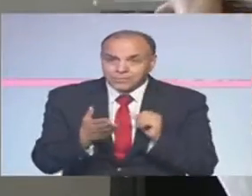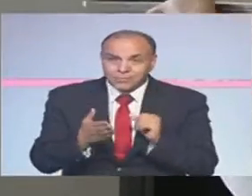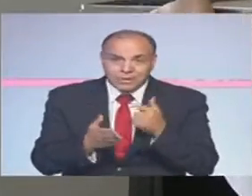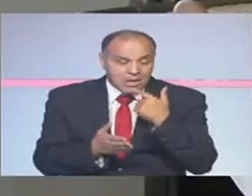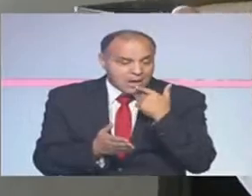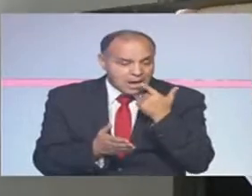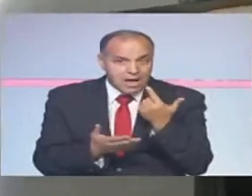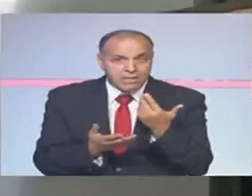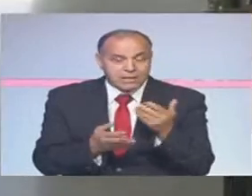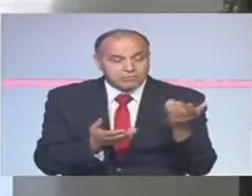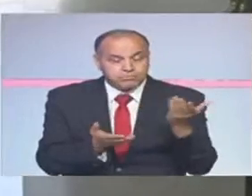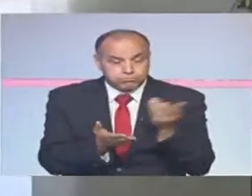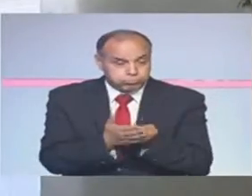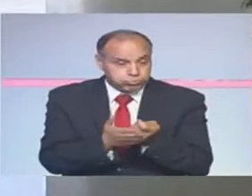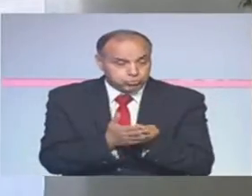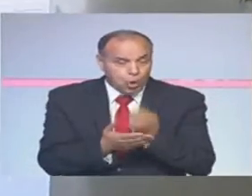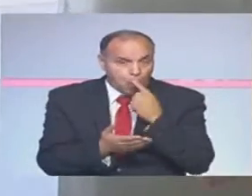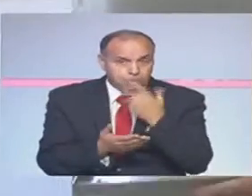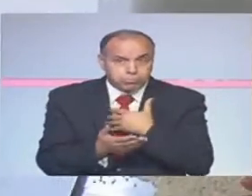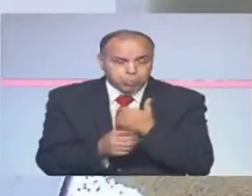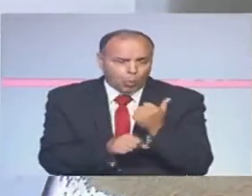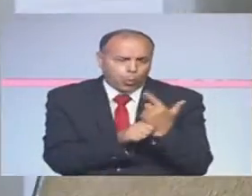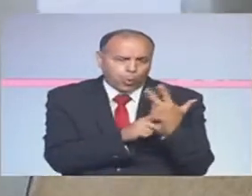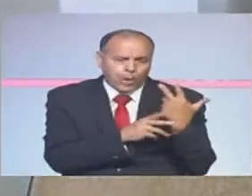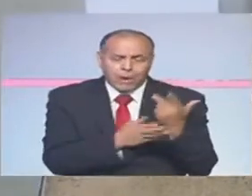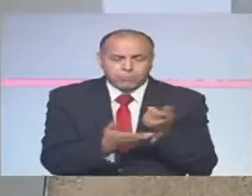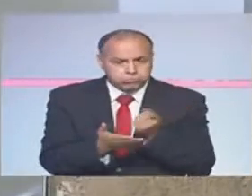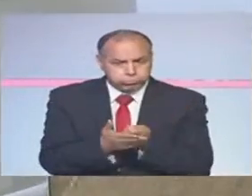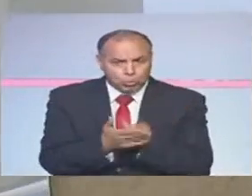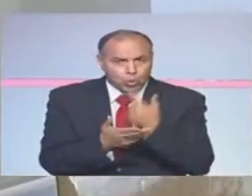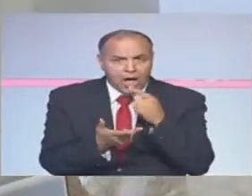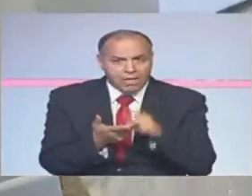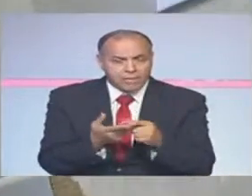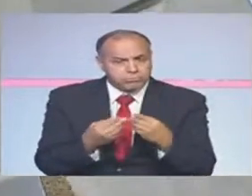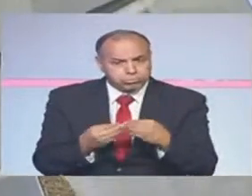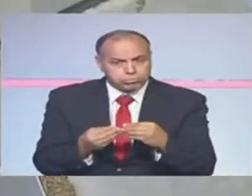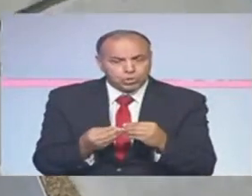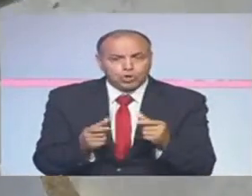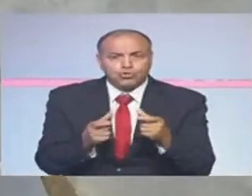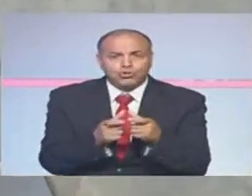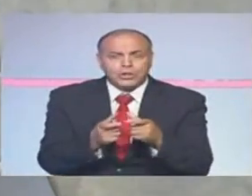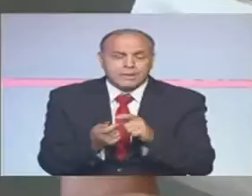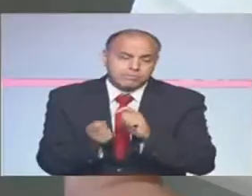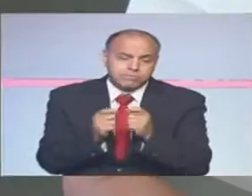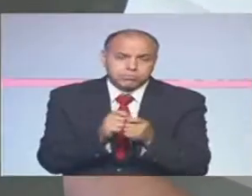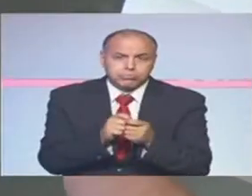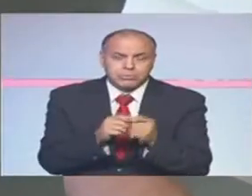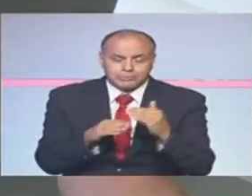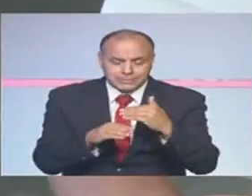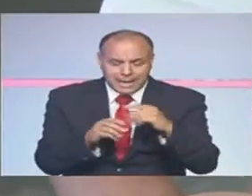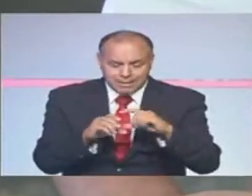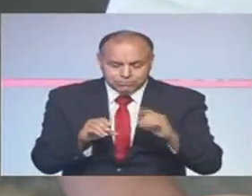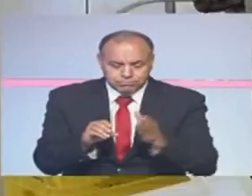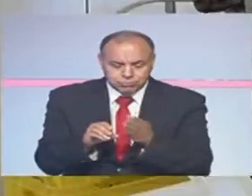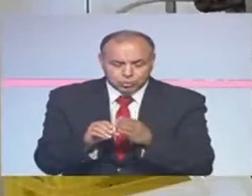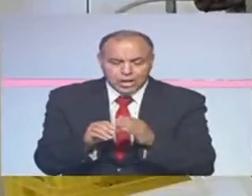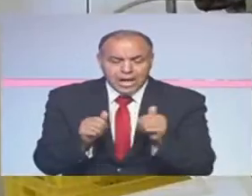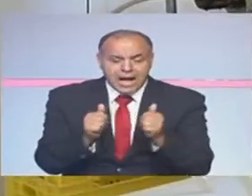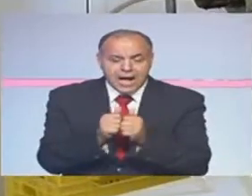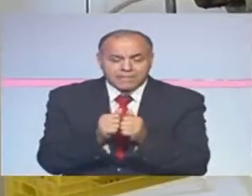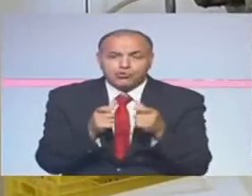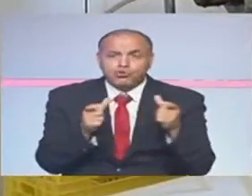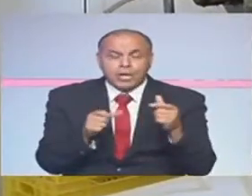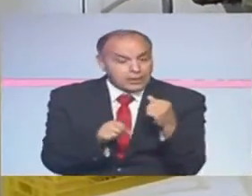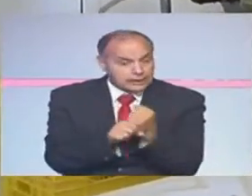وبدا يستخدم المستثمرين منذ سنوات وتجاوز عدد الشركات التحويليه لكن شوكيه احد عشر